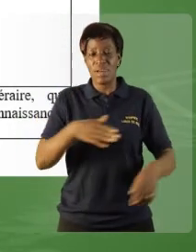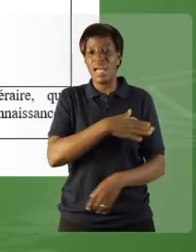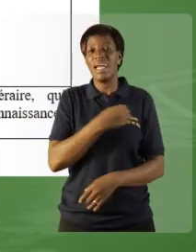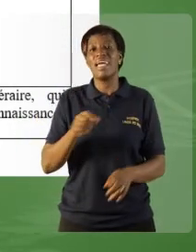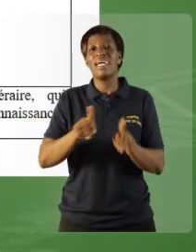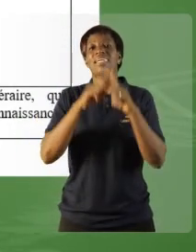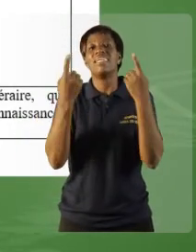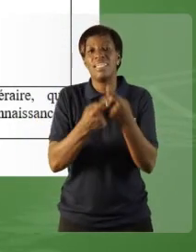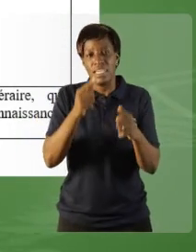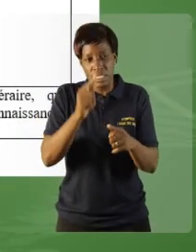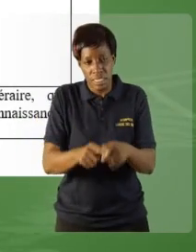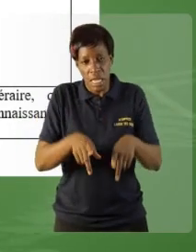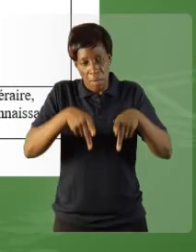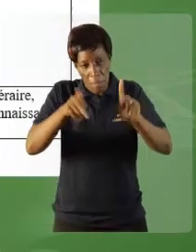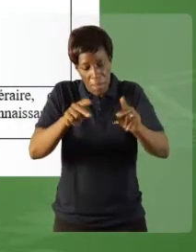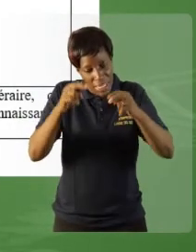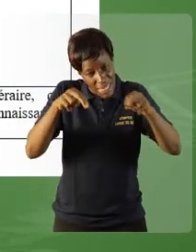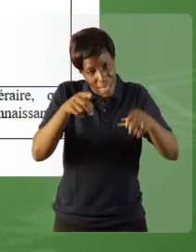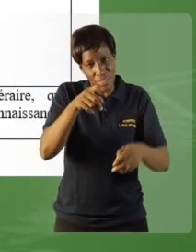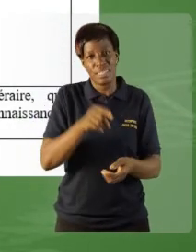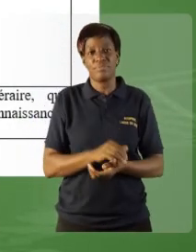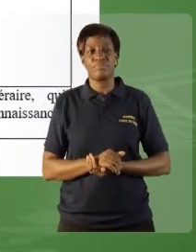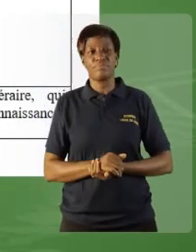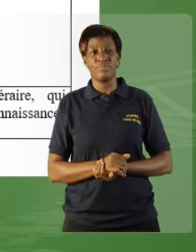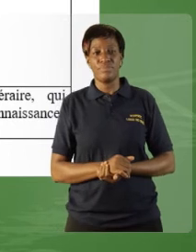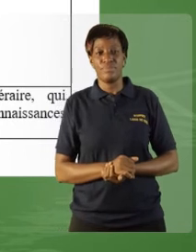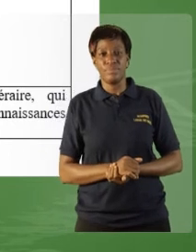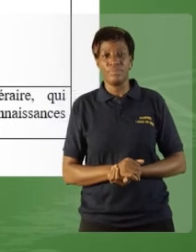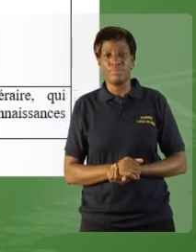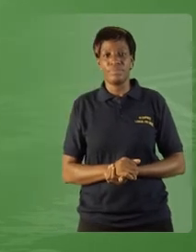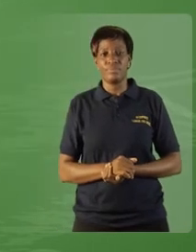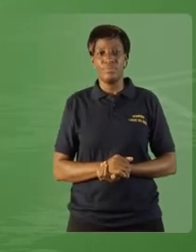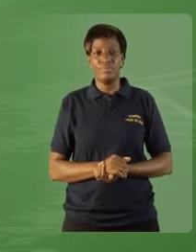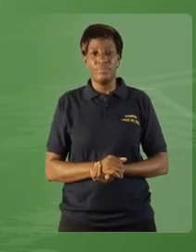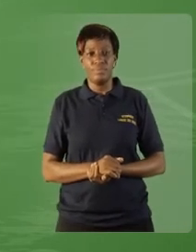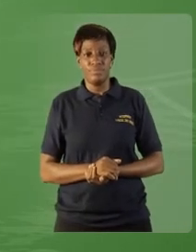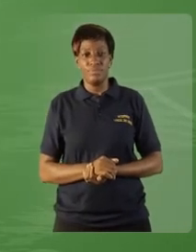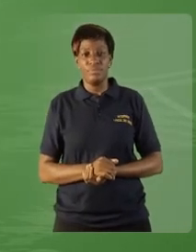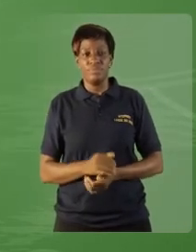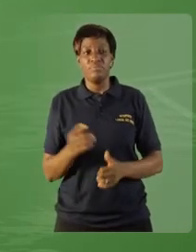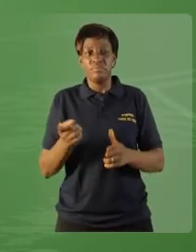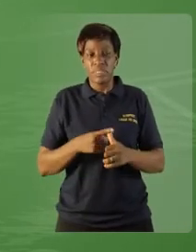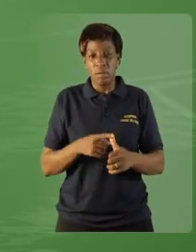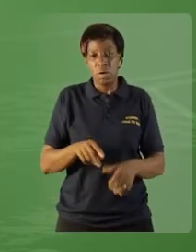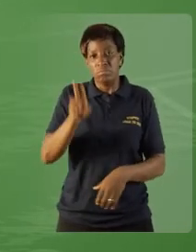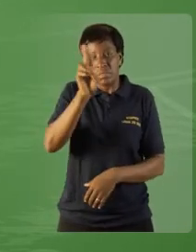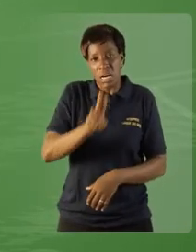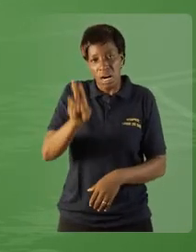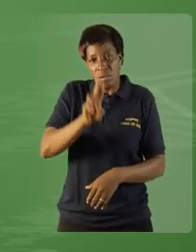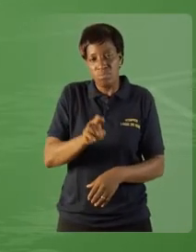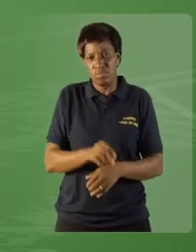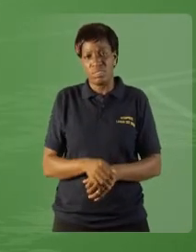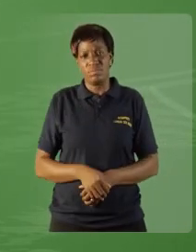nous permettront de les examiner. Allons déjà avec la première rubrique emploi. Pour ce qui est de l'emploi,